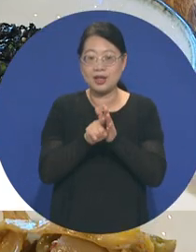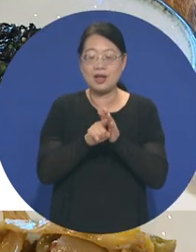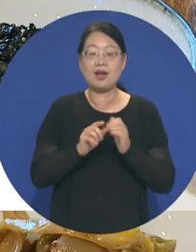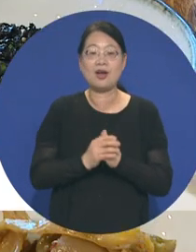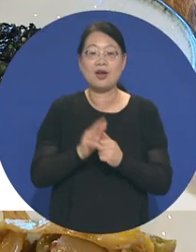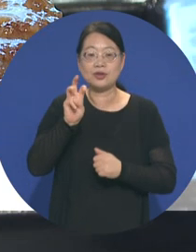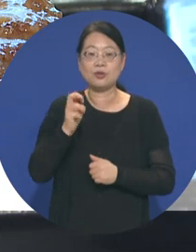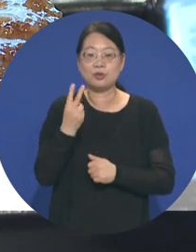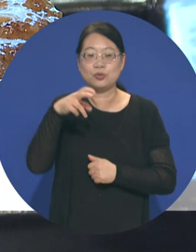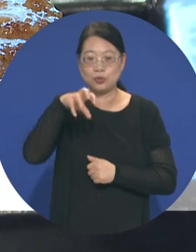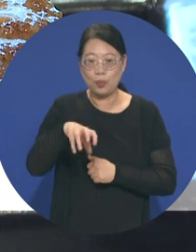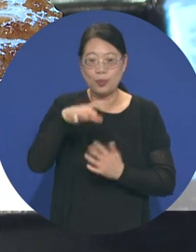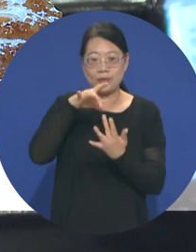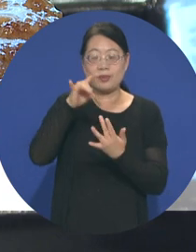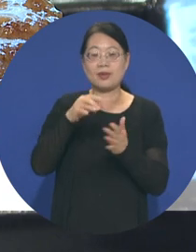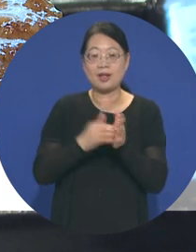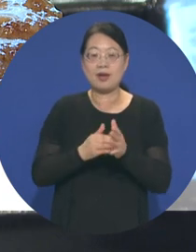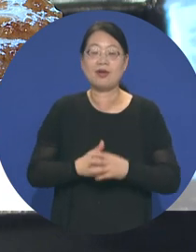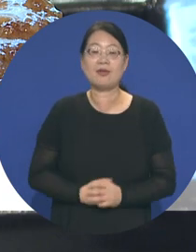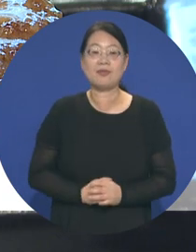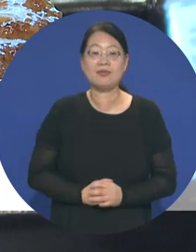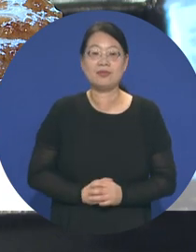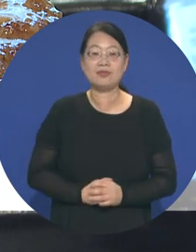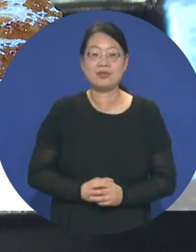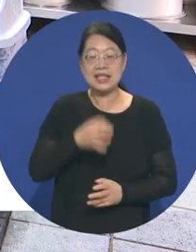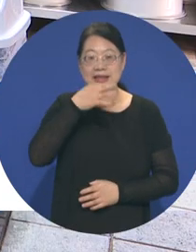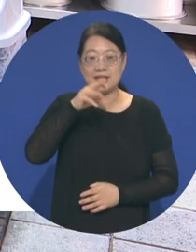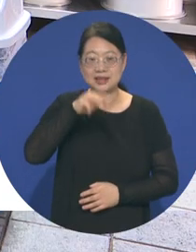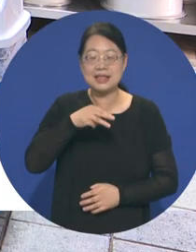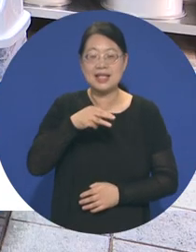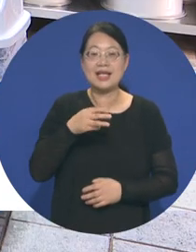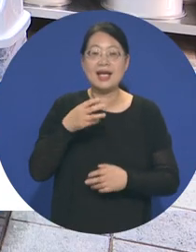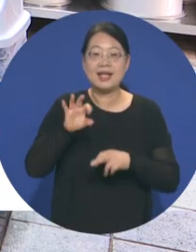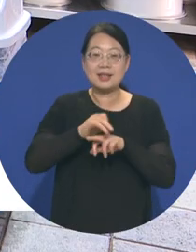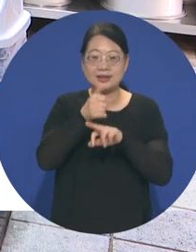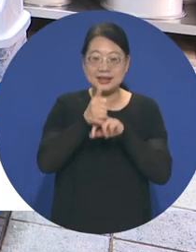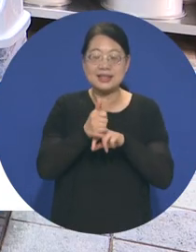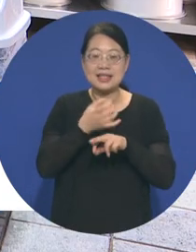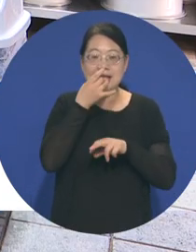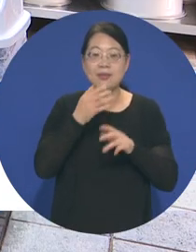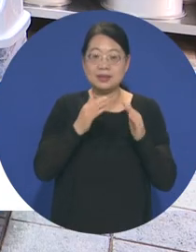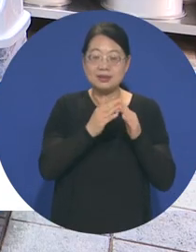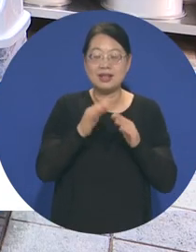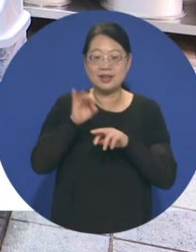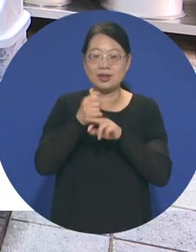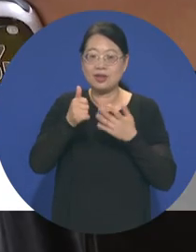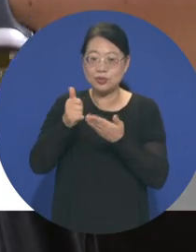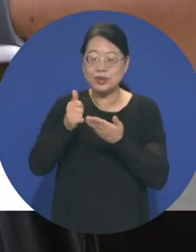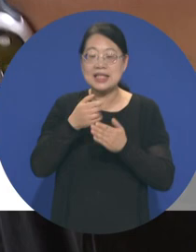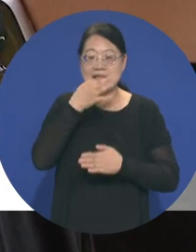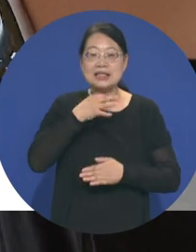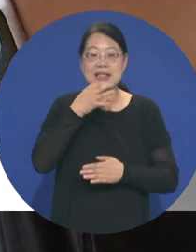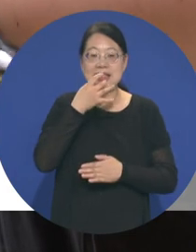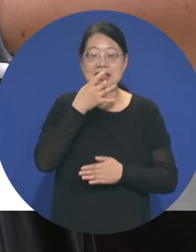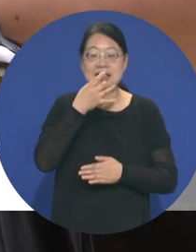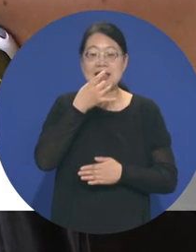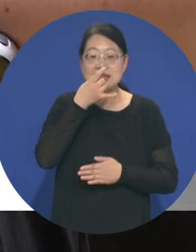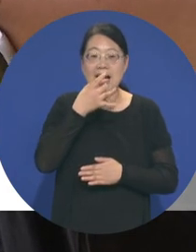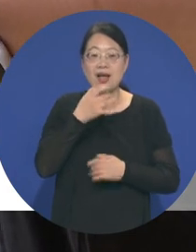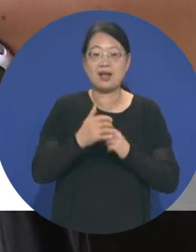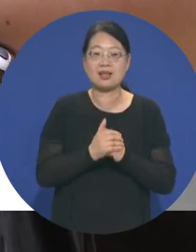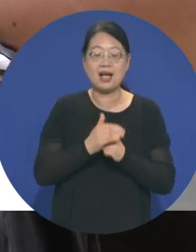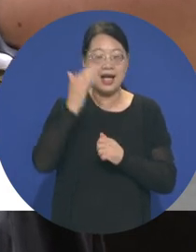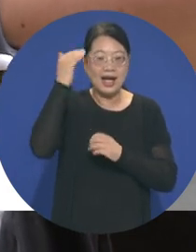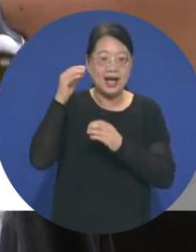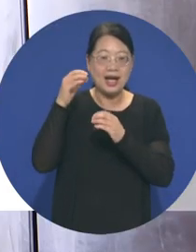노포 32곳을 선정했습니다. 올해 선정된 이천시 임금님 쌀밥집은 임금님께 진상됐던 이천 쌀밥과 한식